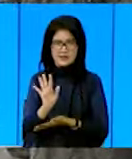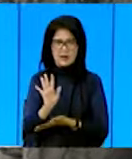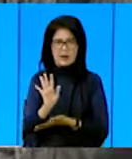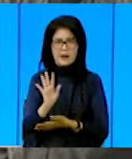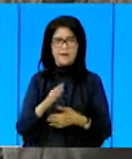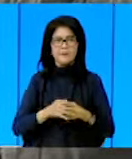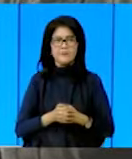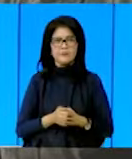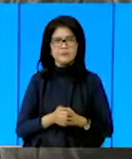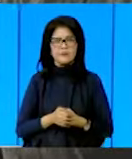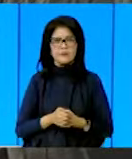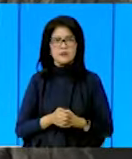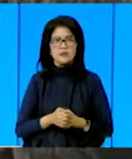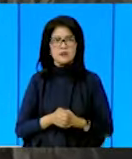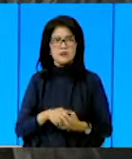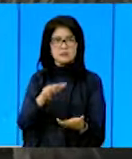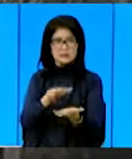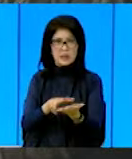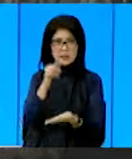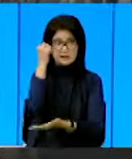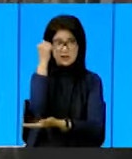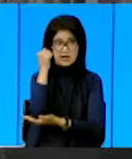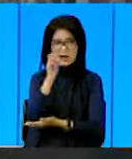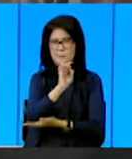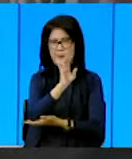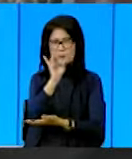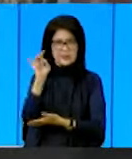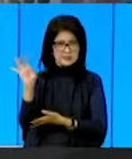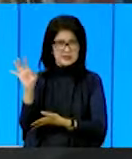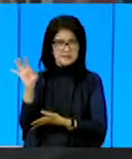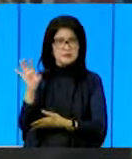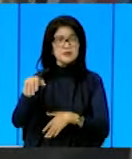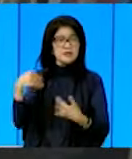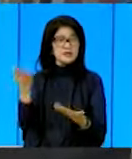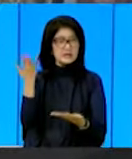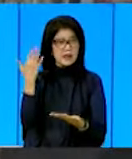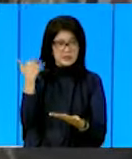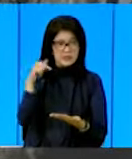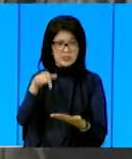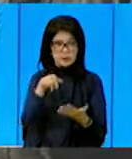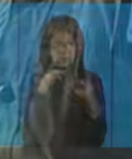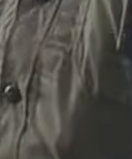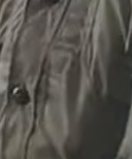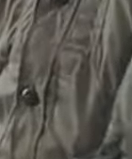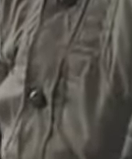penetapan sebagai tersangka dan mungkin hal-hal lain. Saya juga belum tahu isinya, tapi yang jelas akan segera ditindaklanjuti.